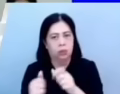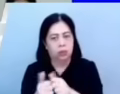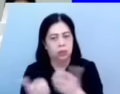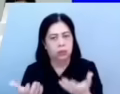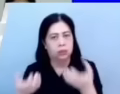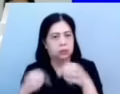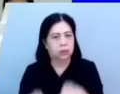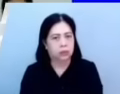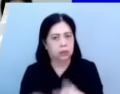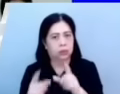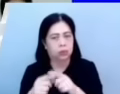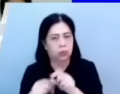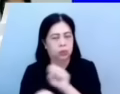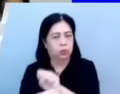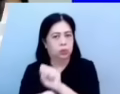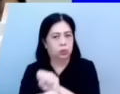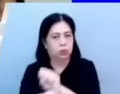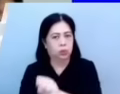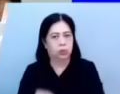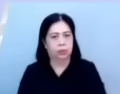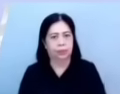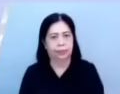na magkatrabaho.